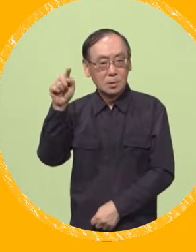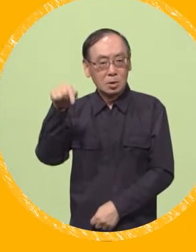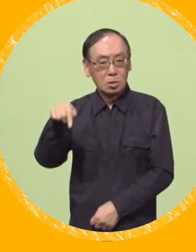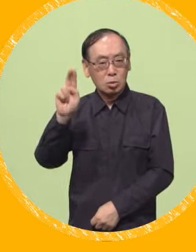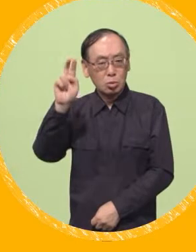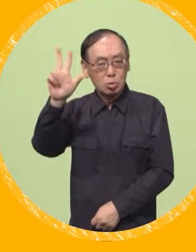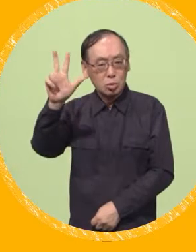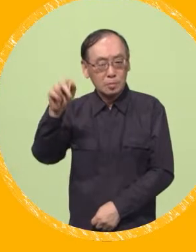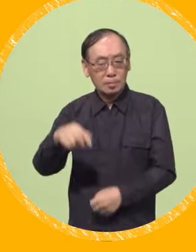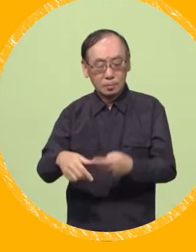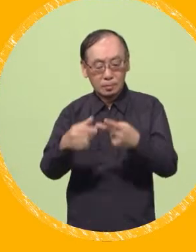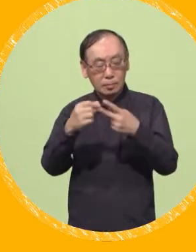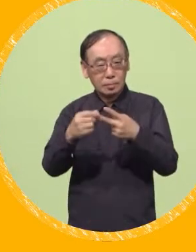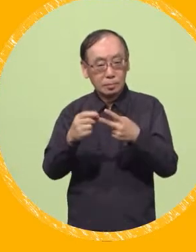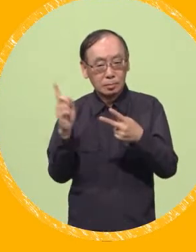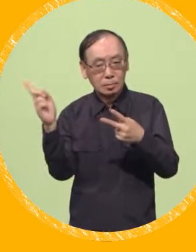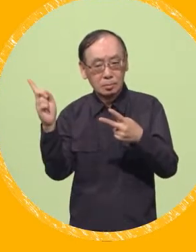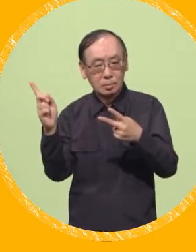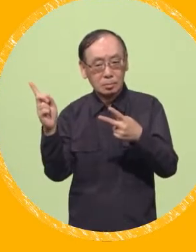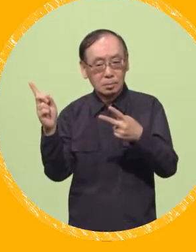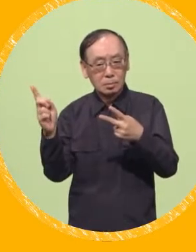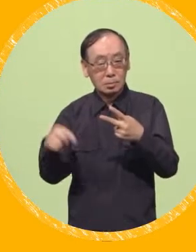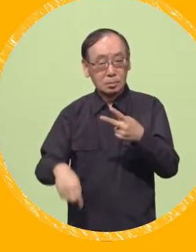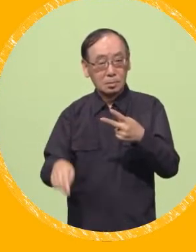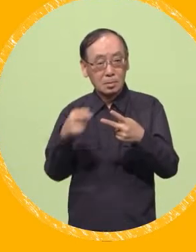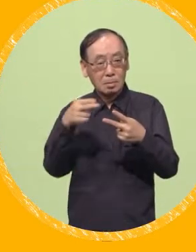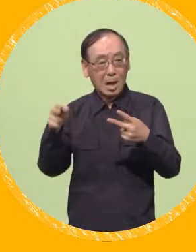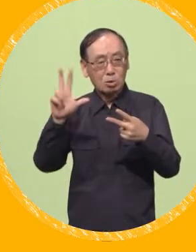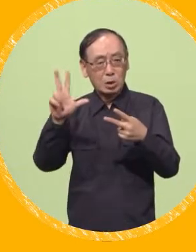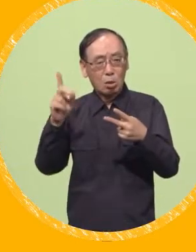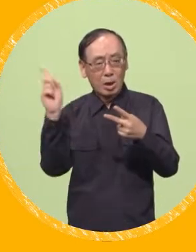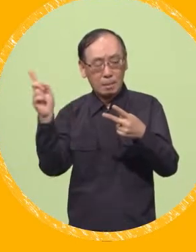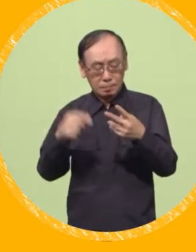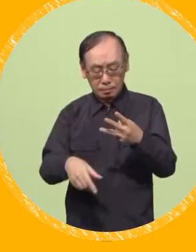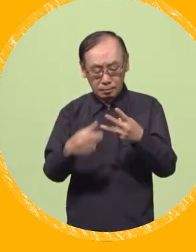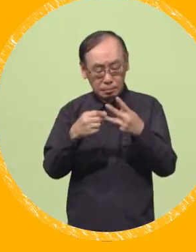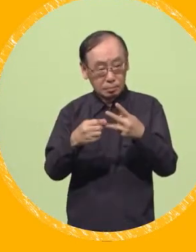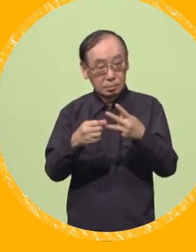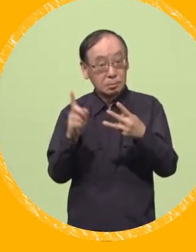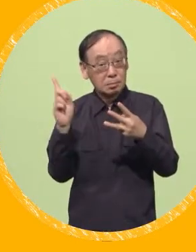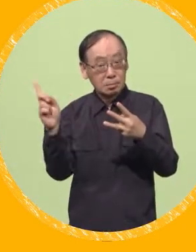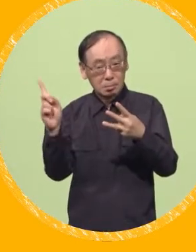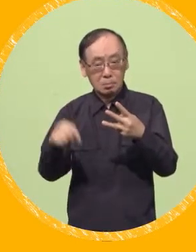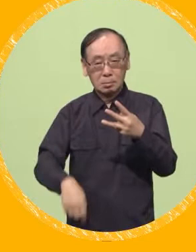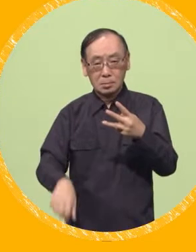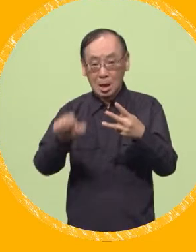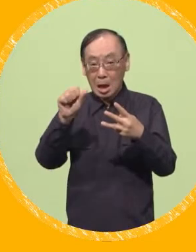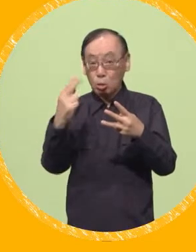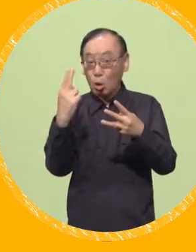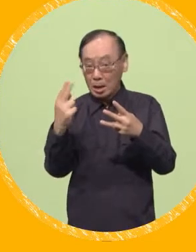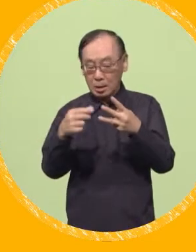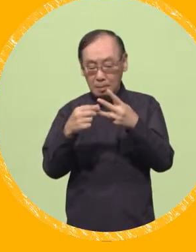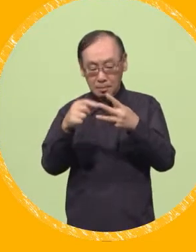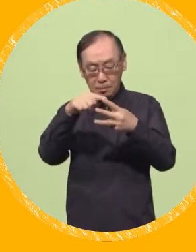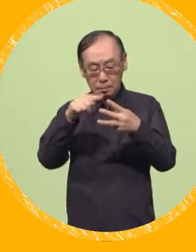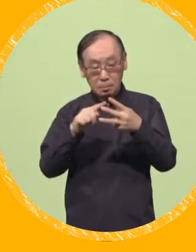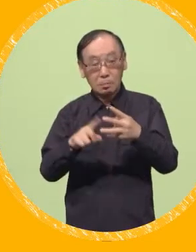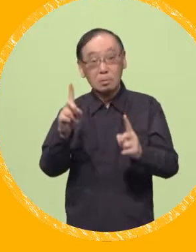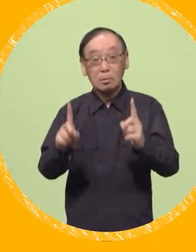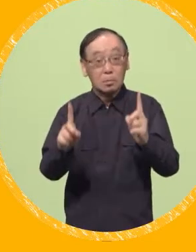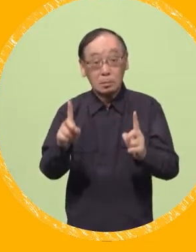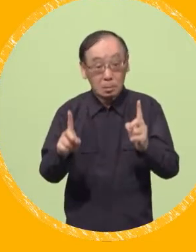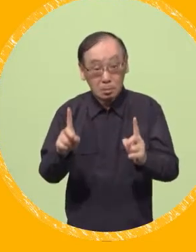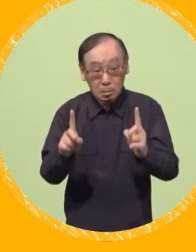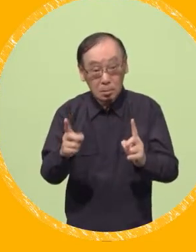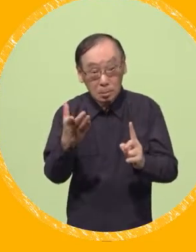2番1992年バルセロナ大会3番1996年アトランタ大会1どちら